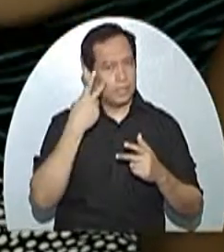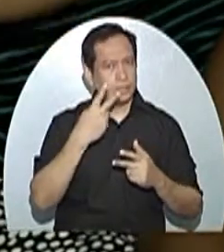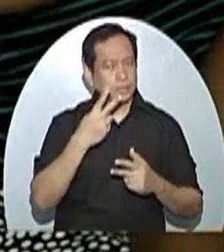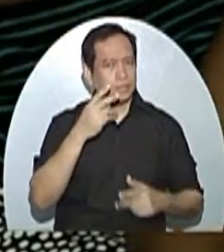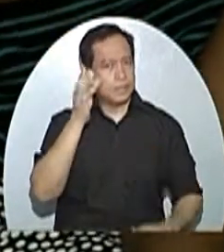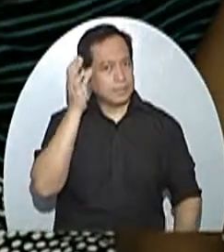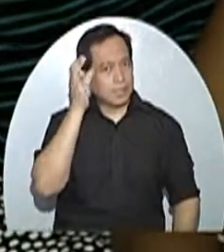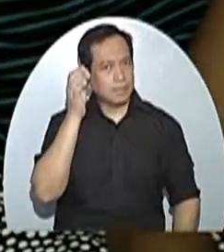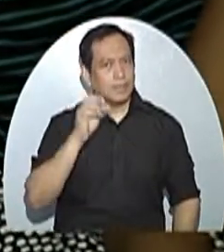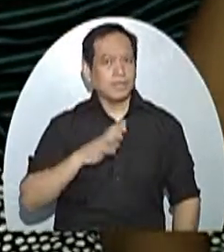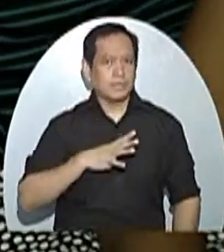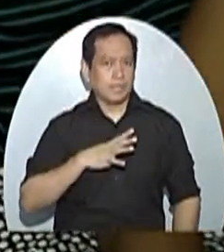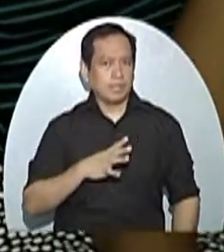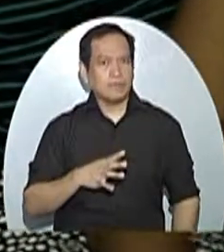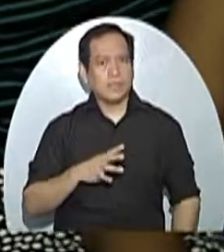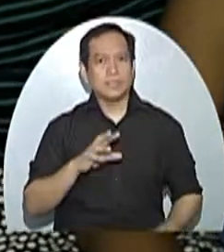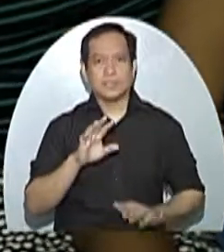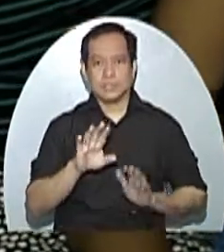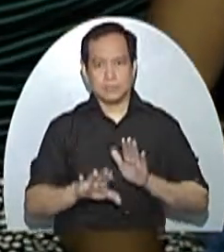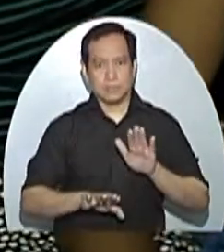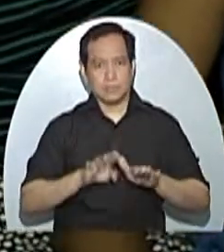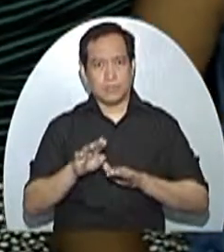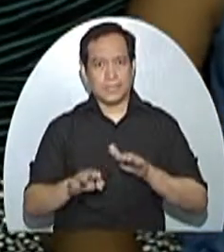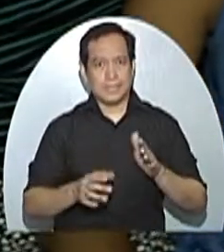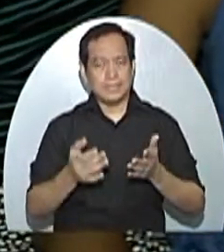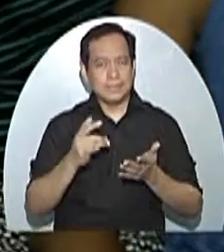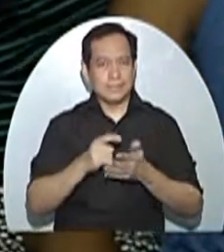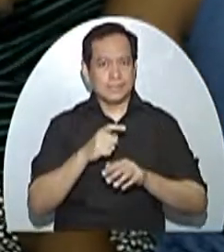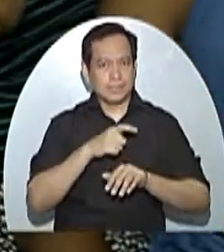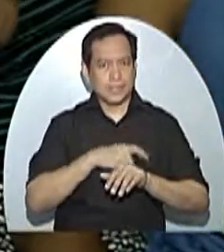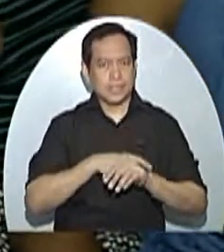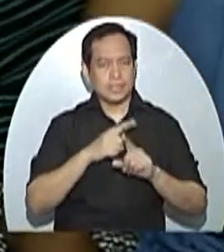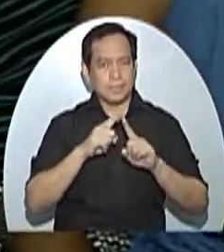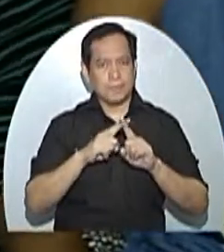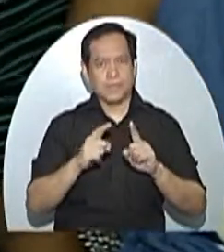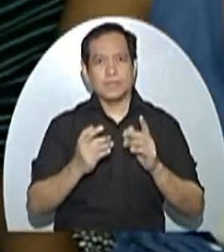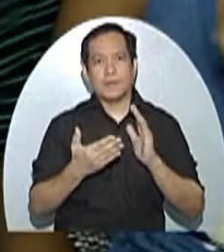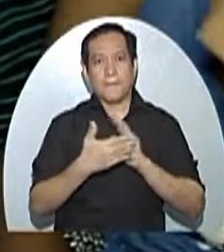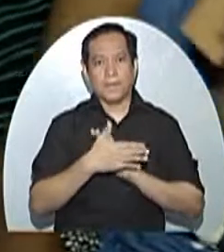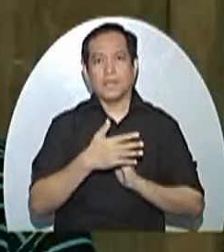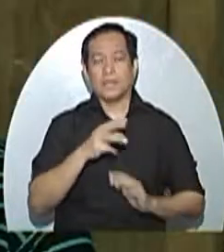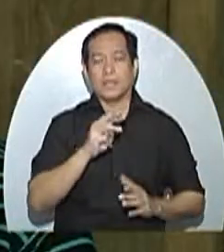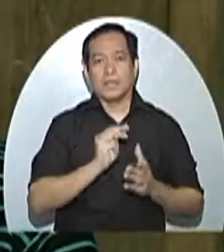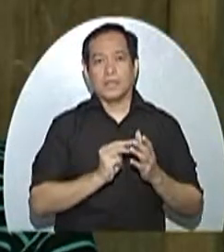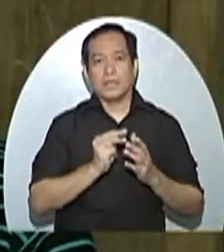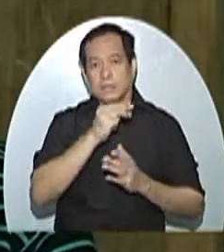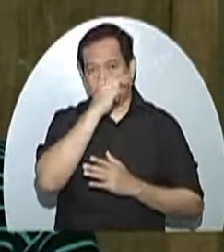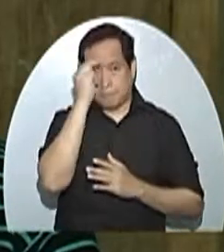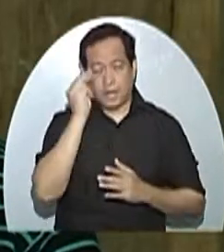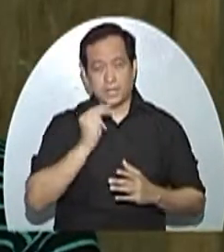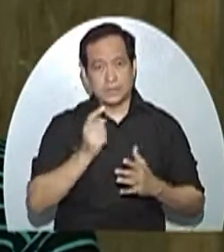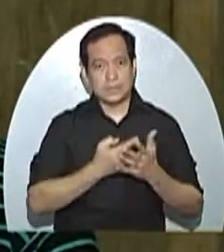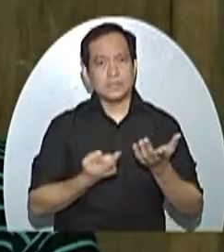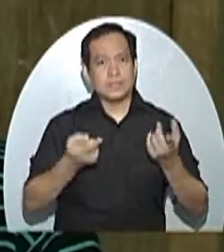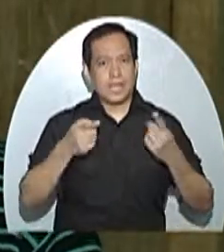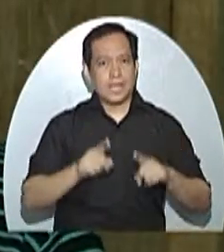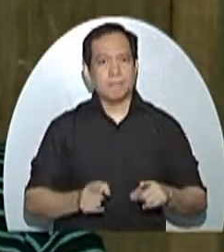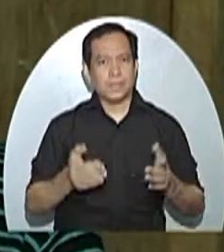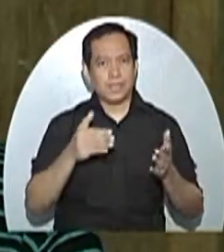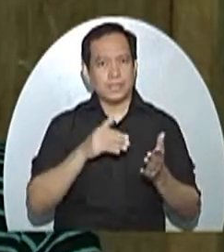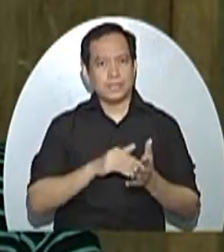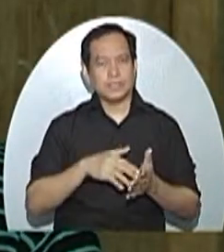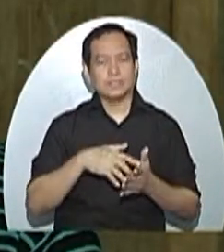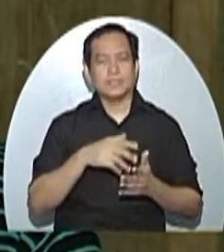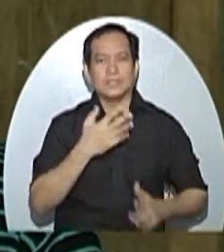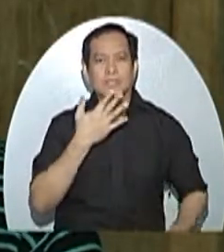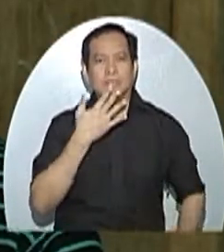pero okay pa naman siya, naglalakad-lakad na siya eh. Tapos nung mga by March na naman, naulit, parang naninilaw